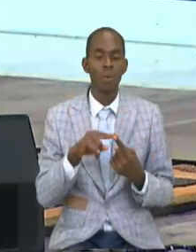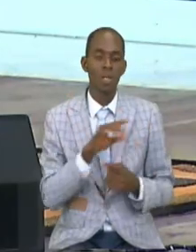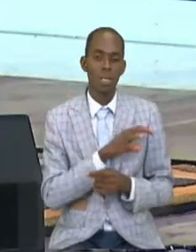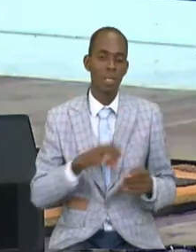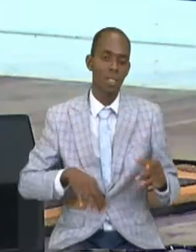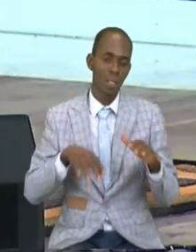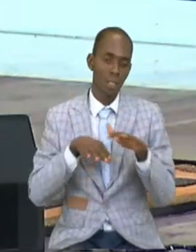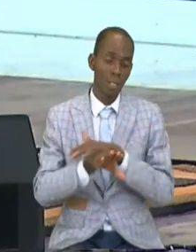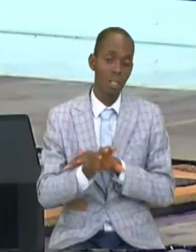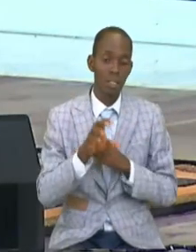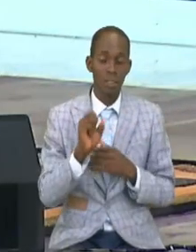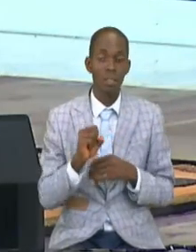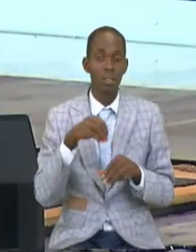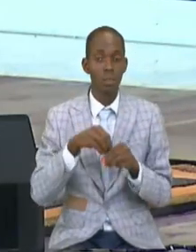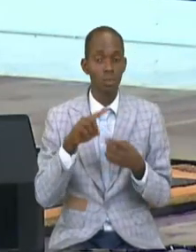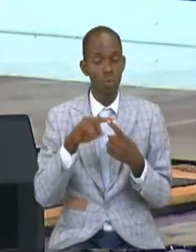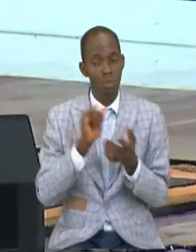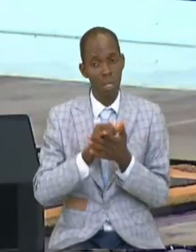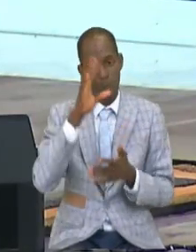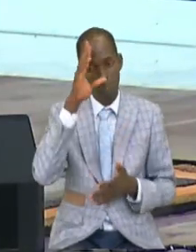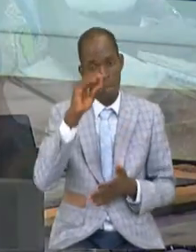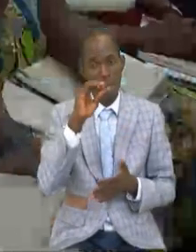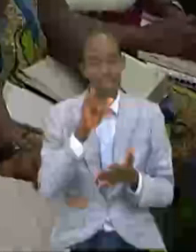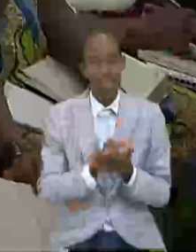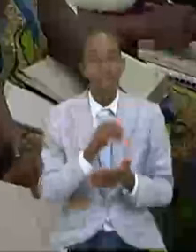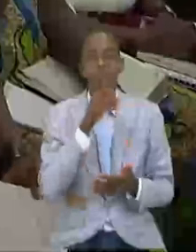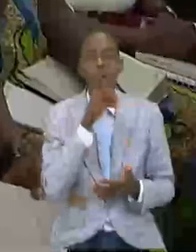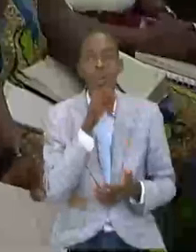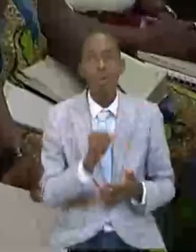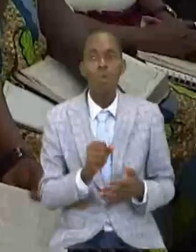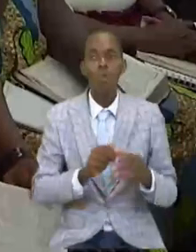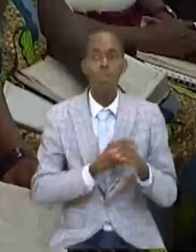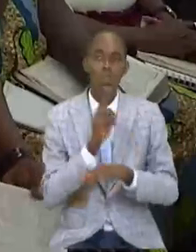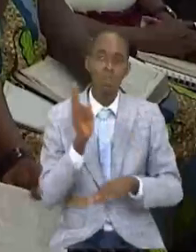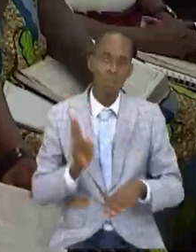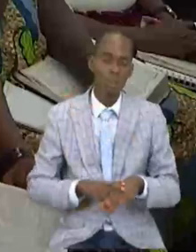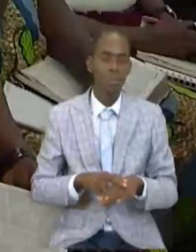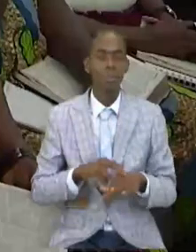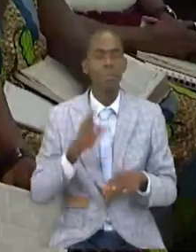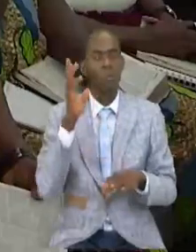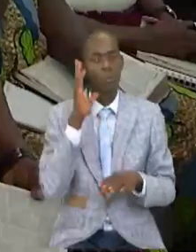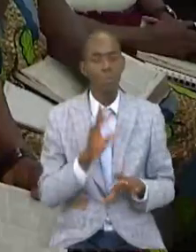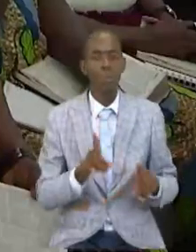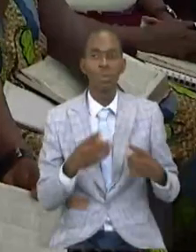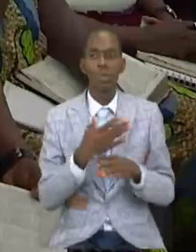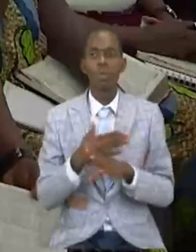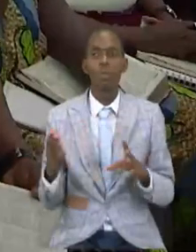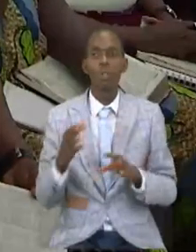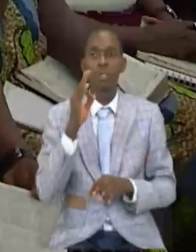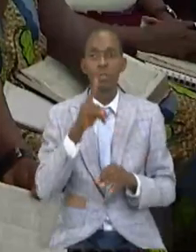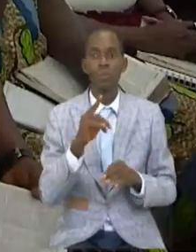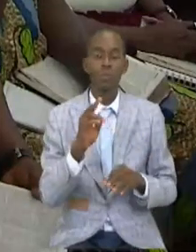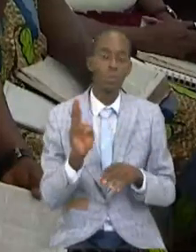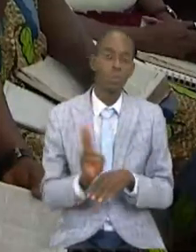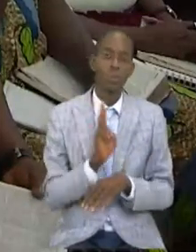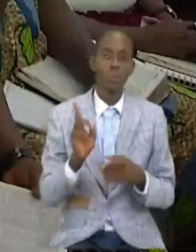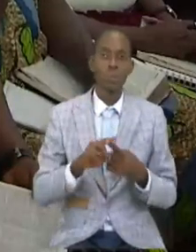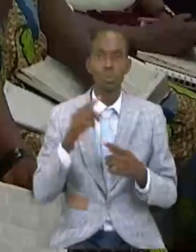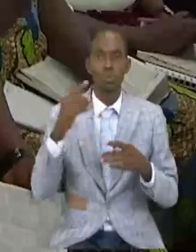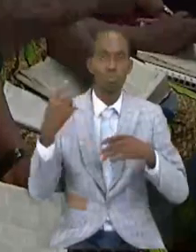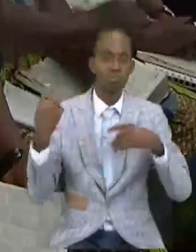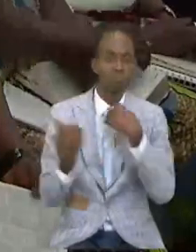entre, cette nature animale va s'évaporer. Tu battais ta